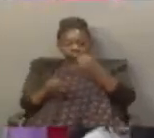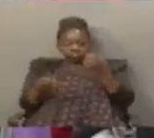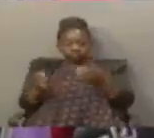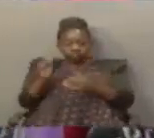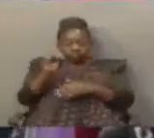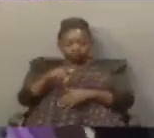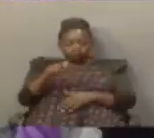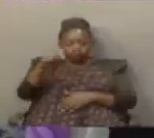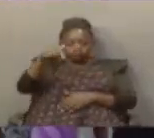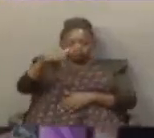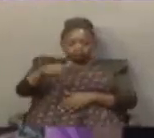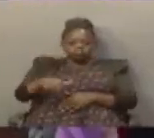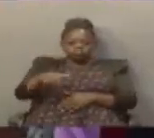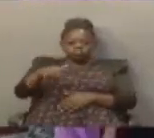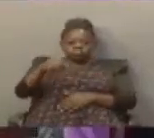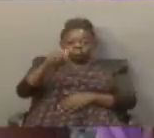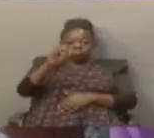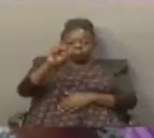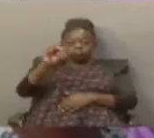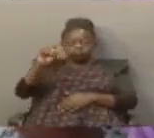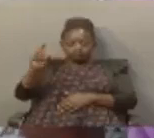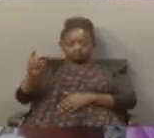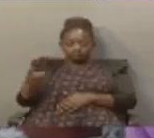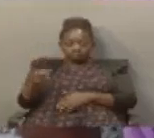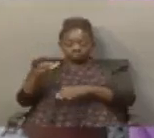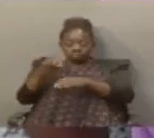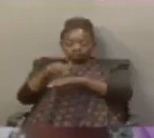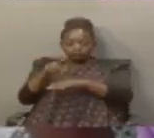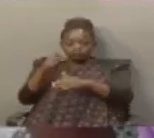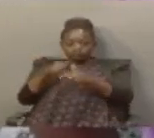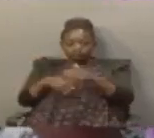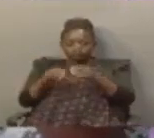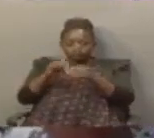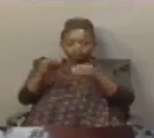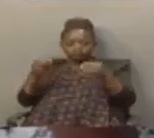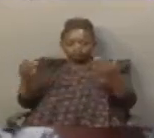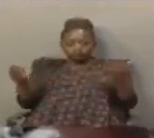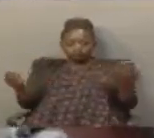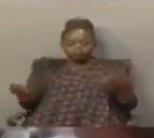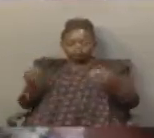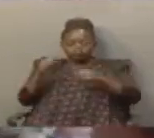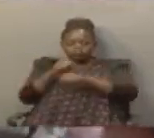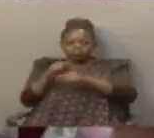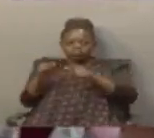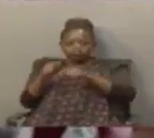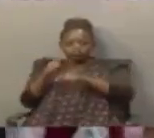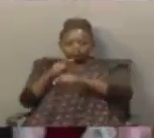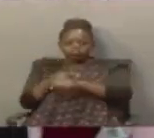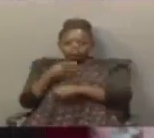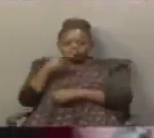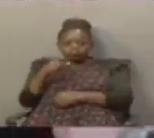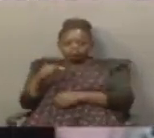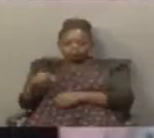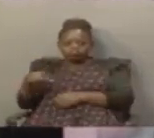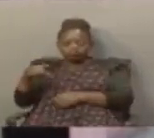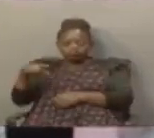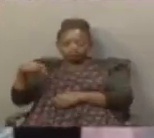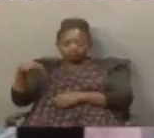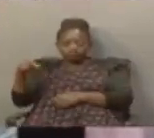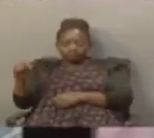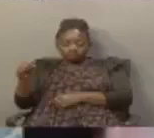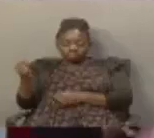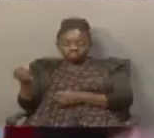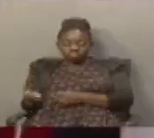yamusaba 72,000 ze yamusindikira ng'amugambye nti omwana ali ku ssomero, ate mu kaseera katono n'amutegeeza nga